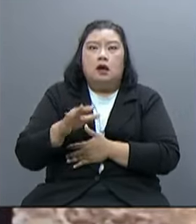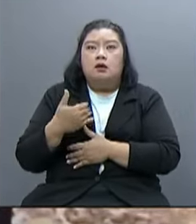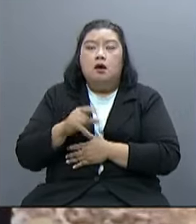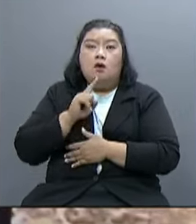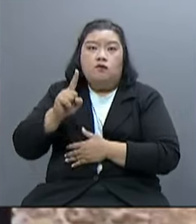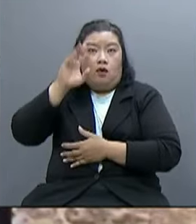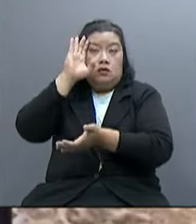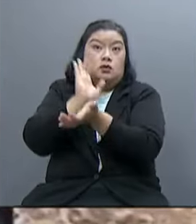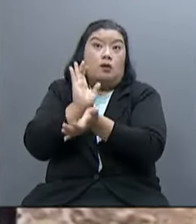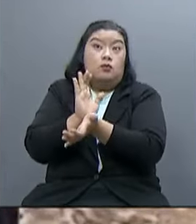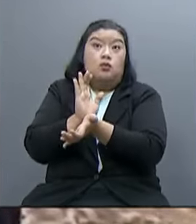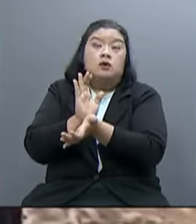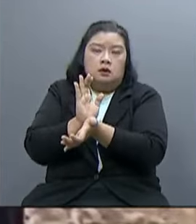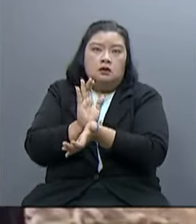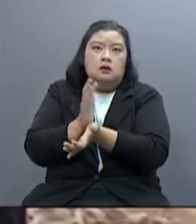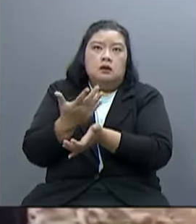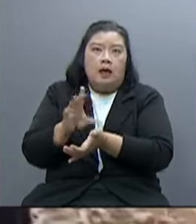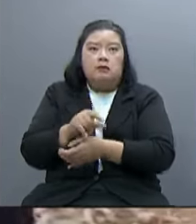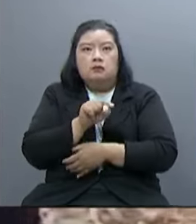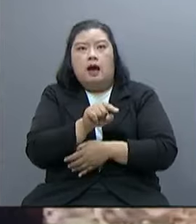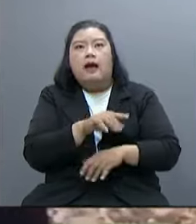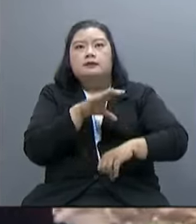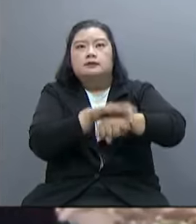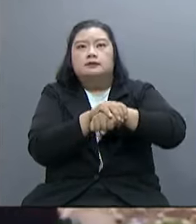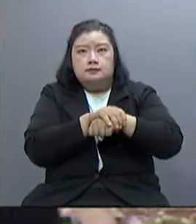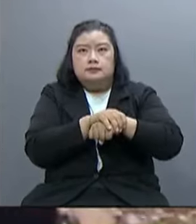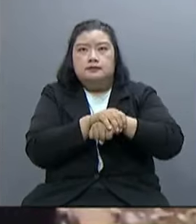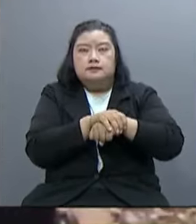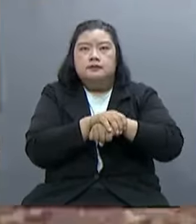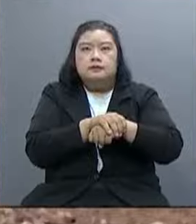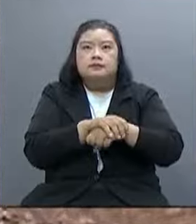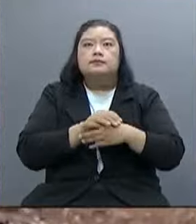วจสถานีตำรวจภูธรศบปราบให้ติดตามตัวผู้กระทำผิดมาดำเนินคดีค่ะ